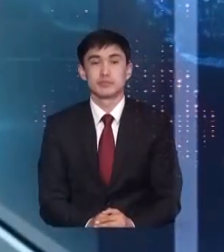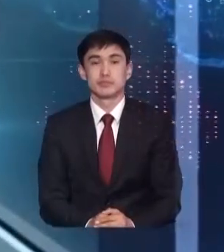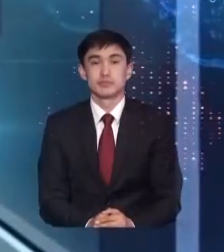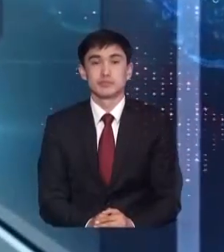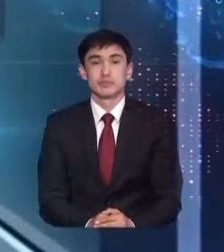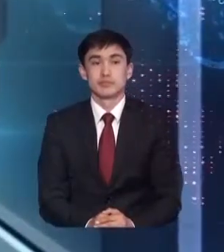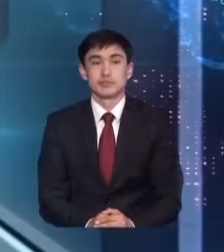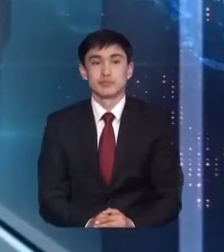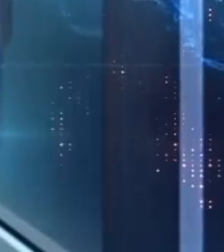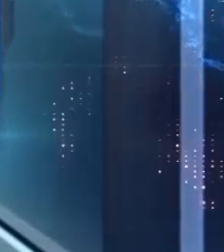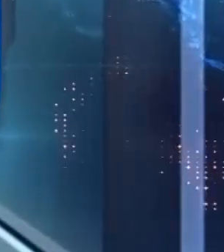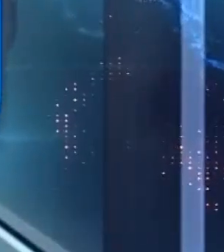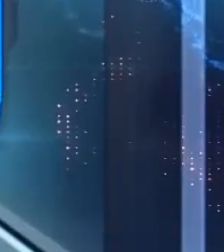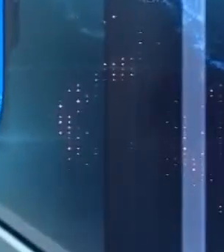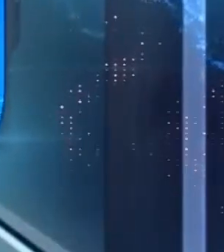ЖТСУ.